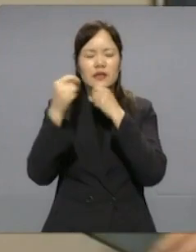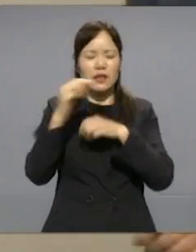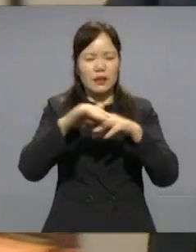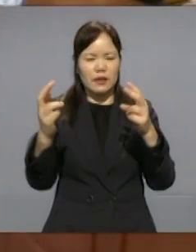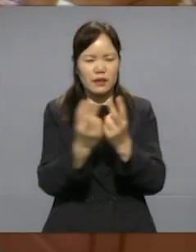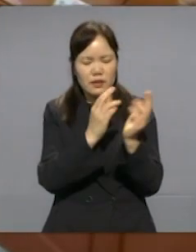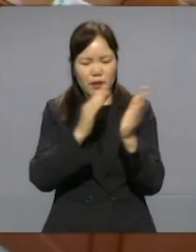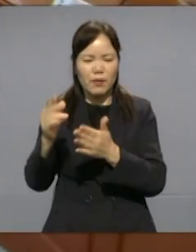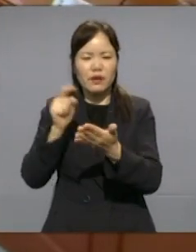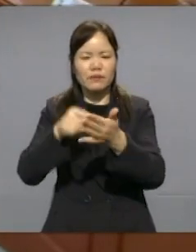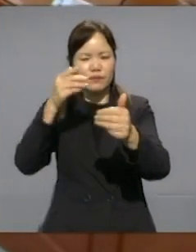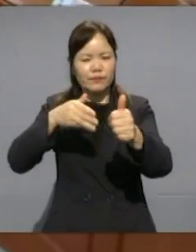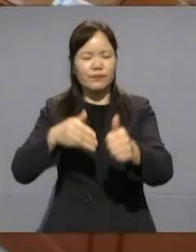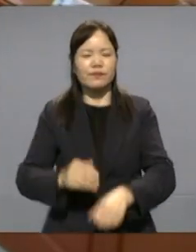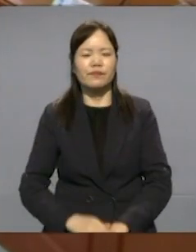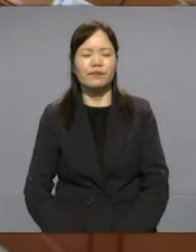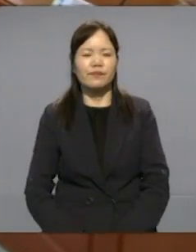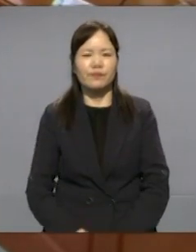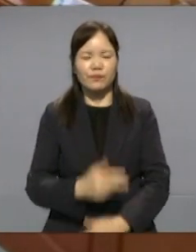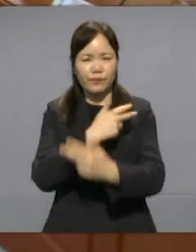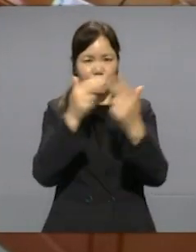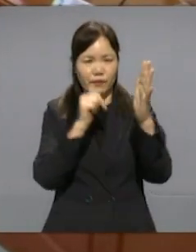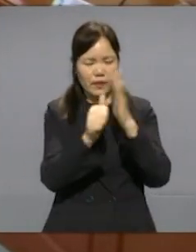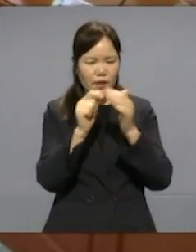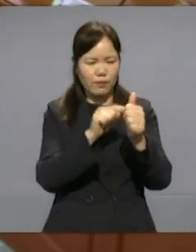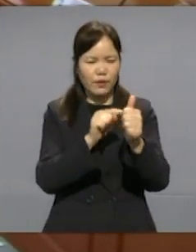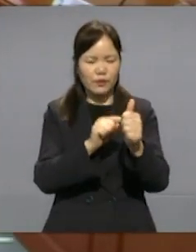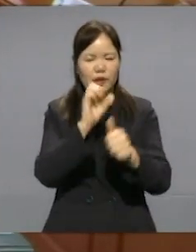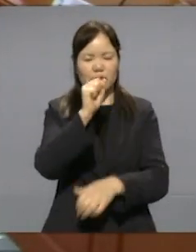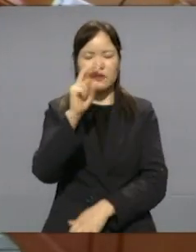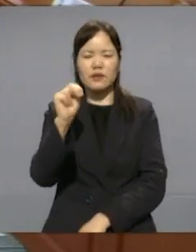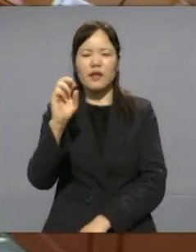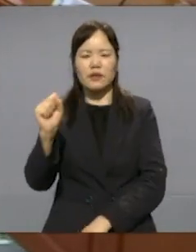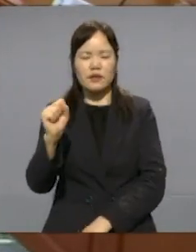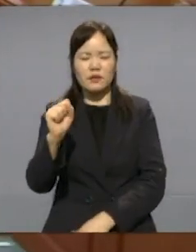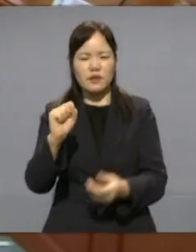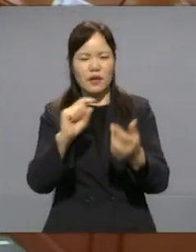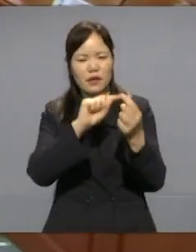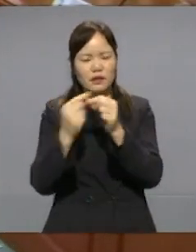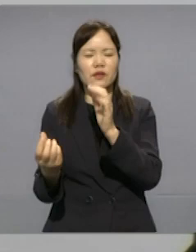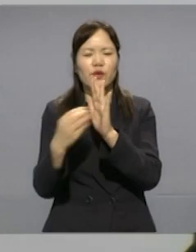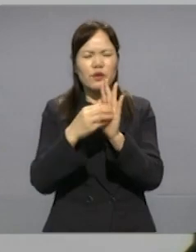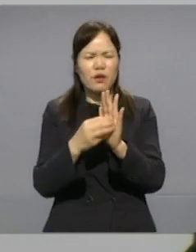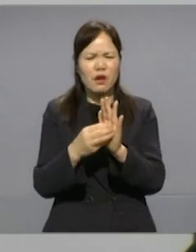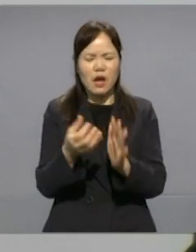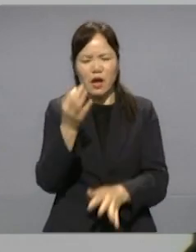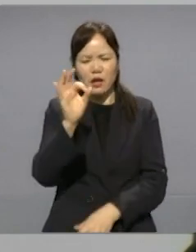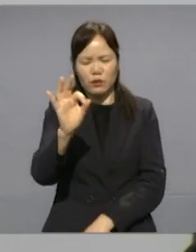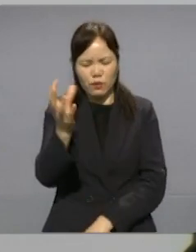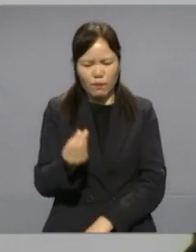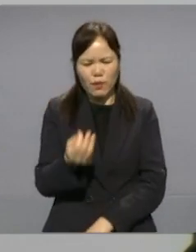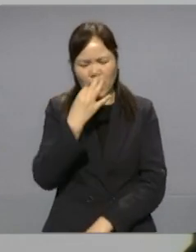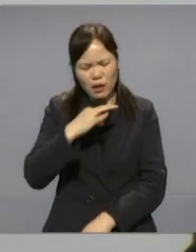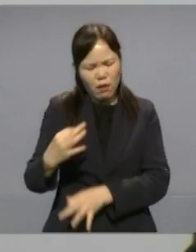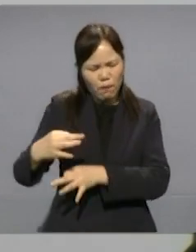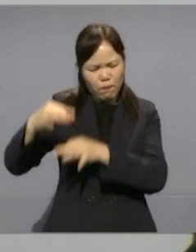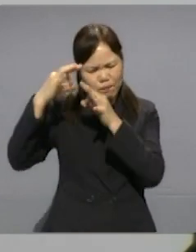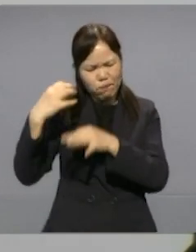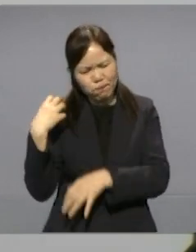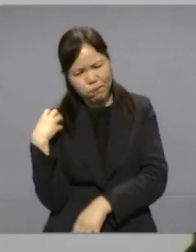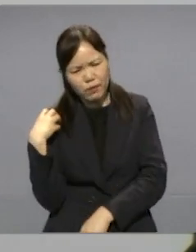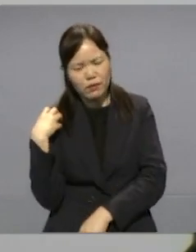촉구했습니다. 이 대표는 SNS를 통해 치솟는 대출이자 부담에 더해 제2의